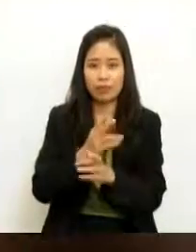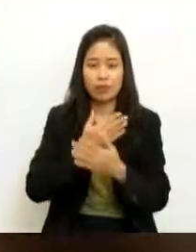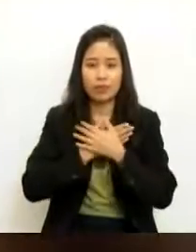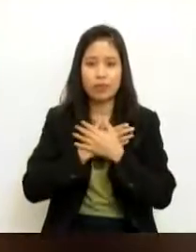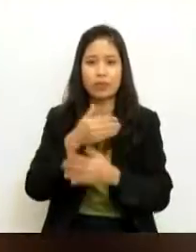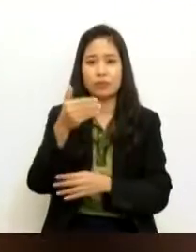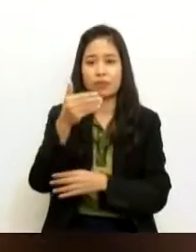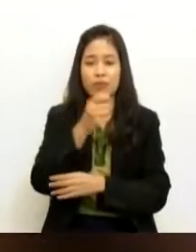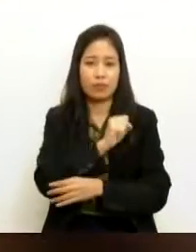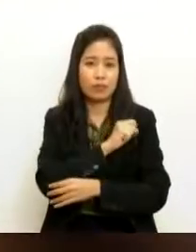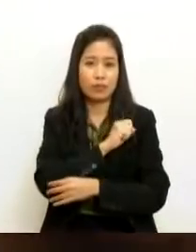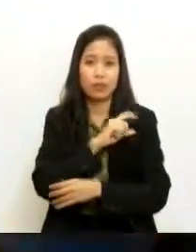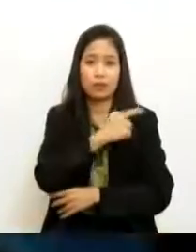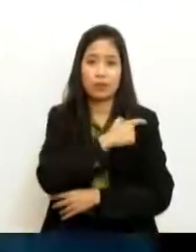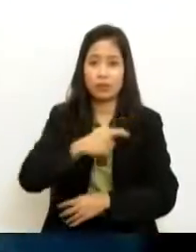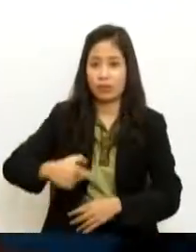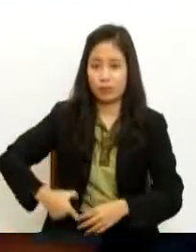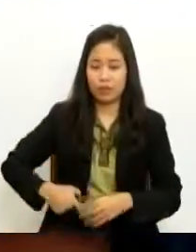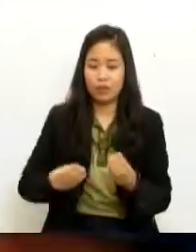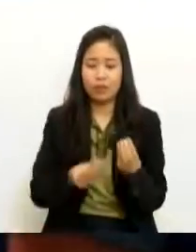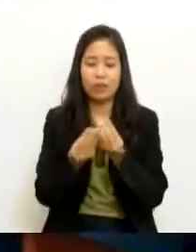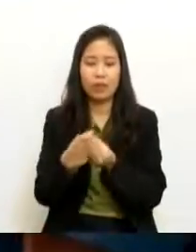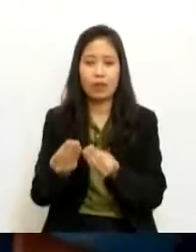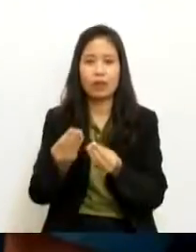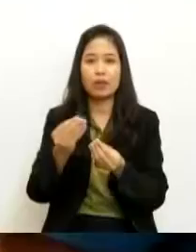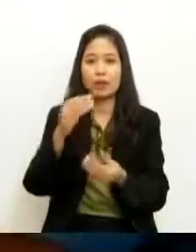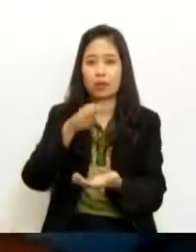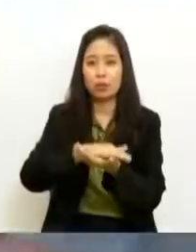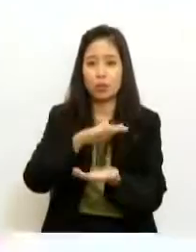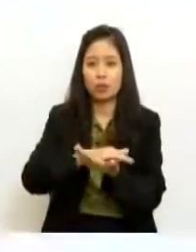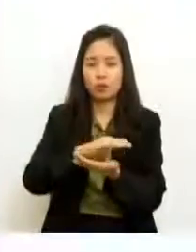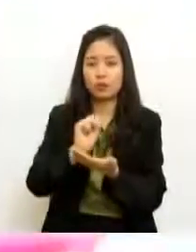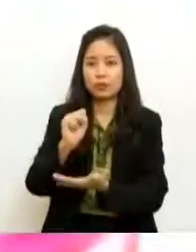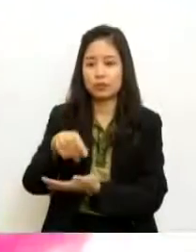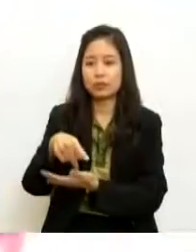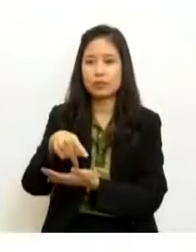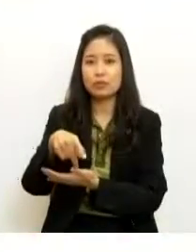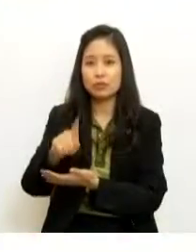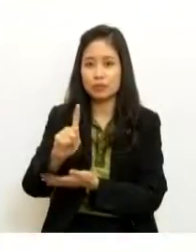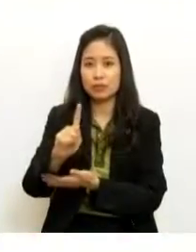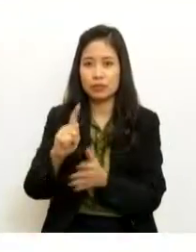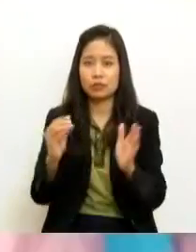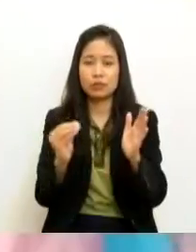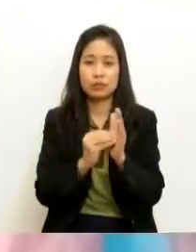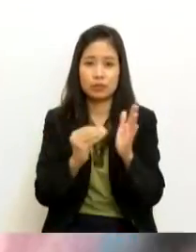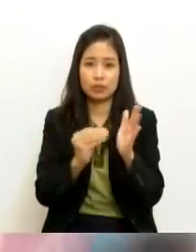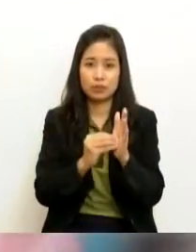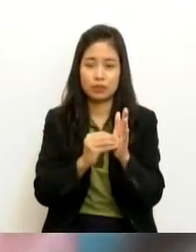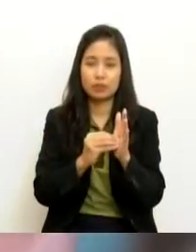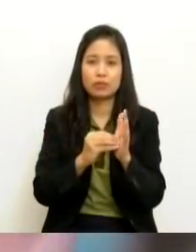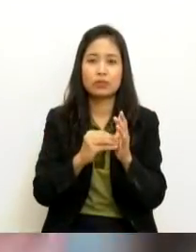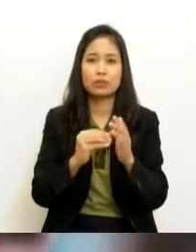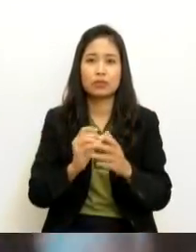ริย์ซึ่งได้นำตัวแทนนักเรียนและโรงเรียนในสังกัดสำนักงานเขตพื้นที่การศึกษาประถมศึกษากรุงเทพมหาน